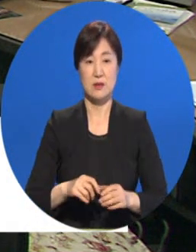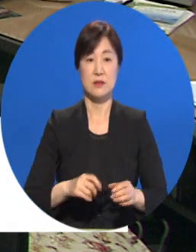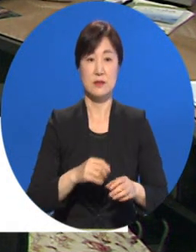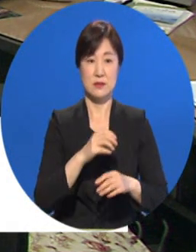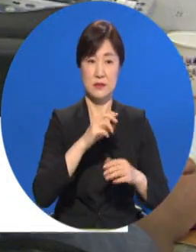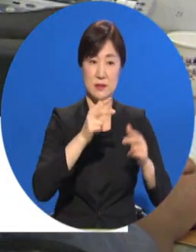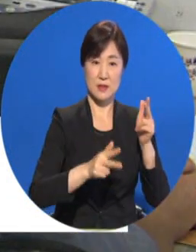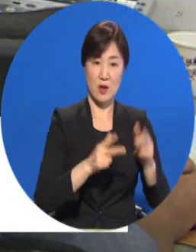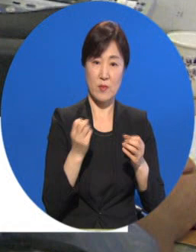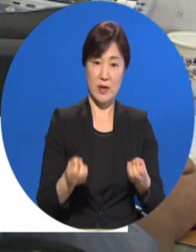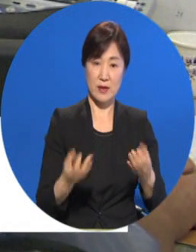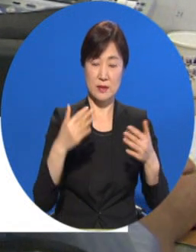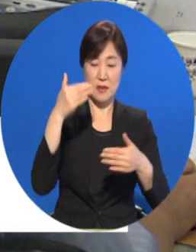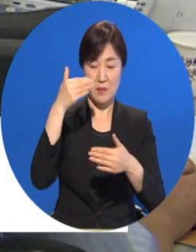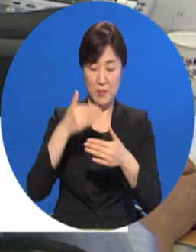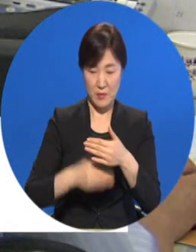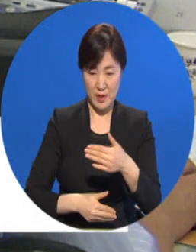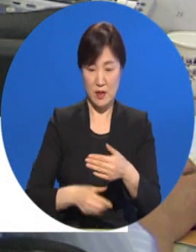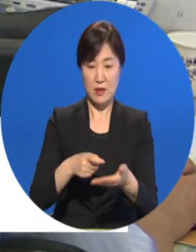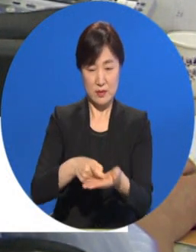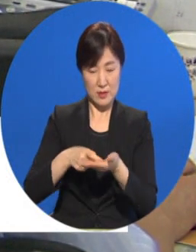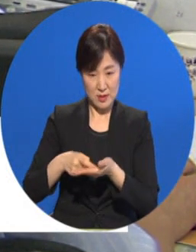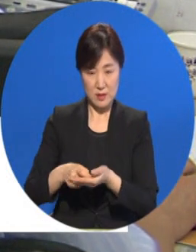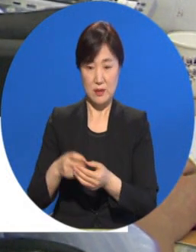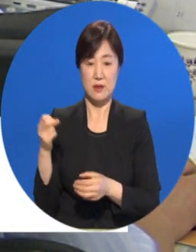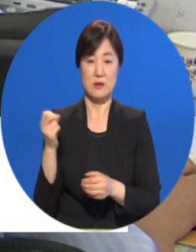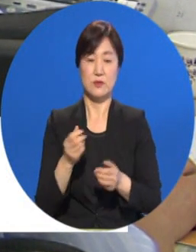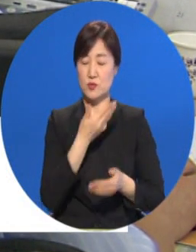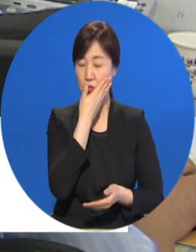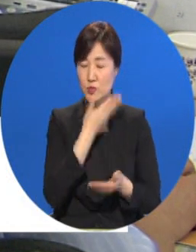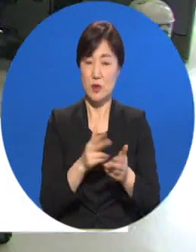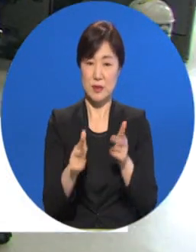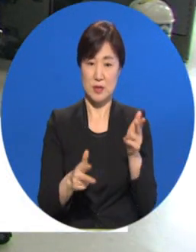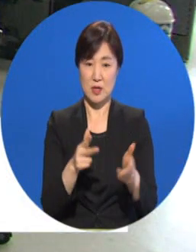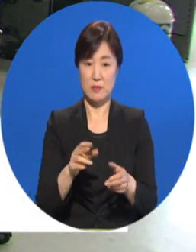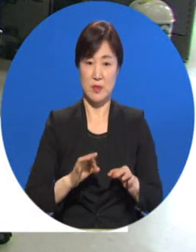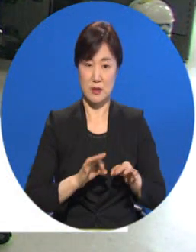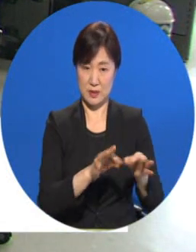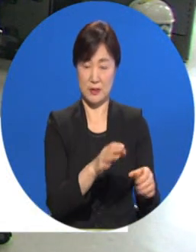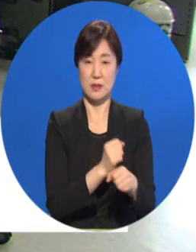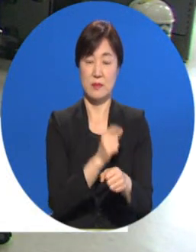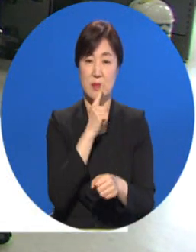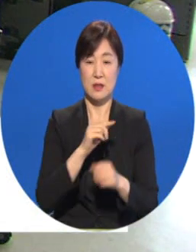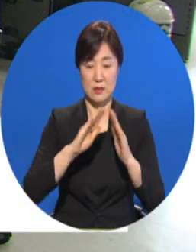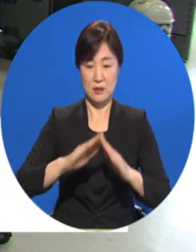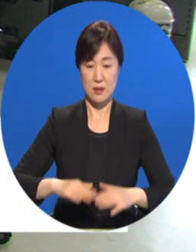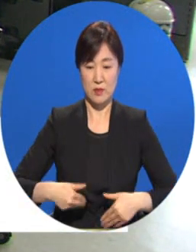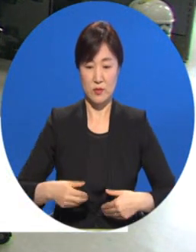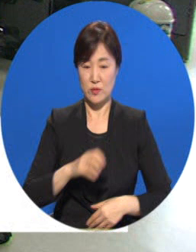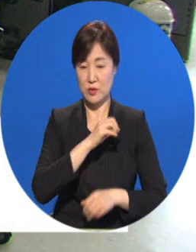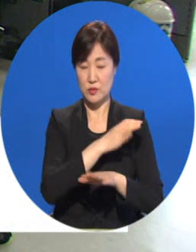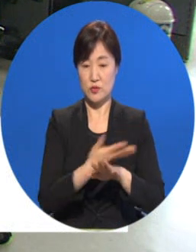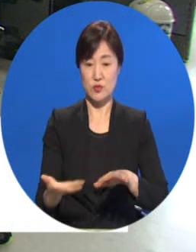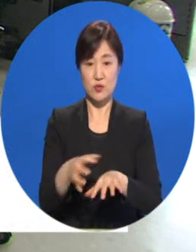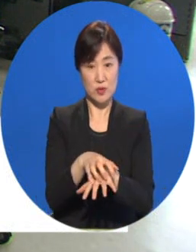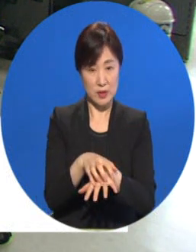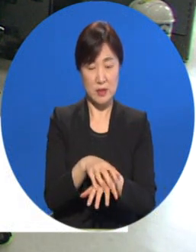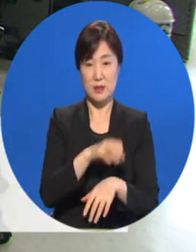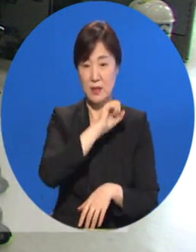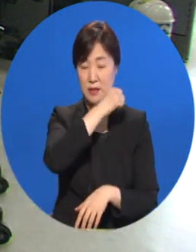절감해 도정 주요 현안 사업에 재투자했다고 밝혔습니다. 한편 전라남도가 제출한 이번 추경 예산안은